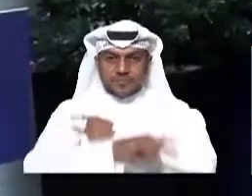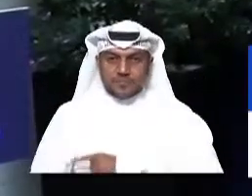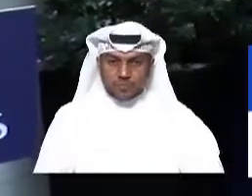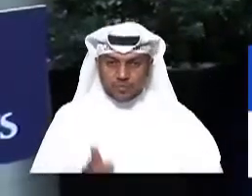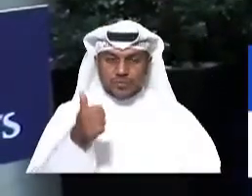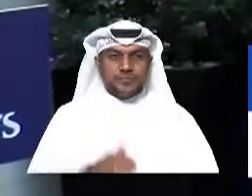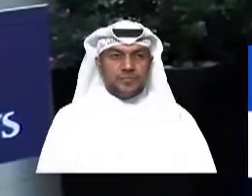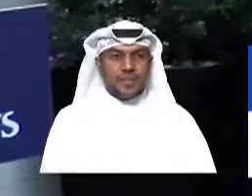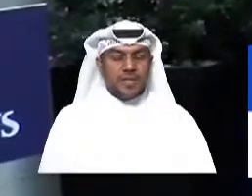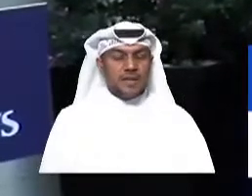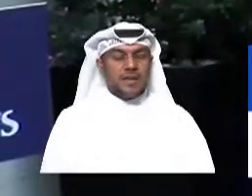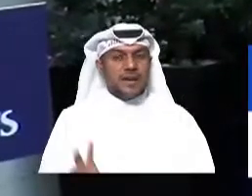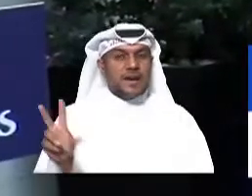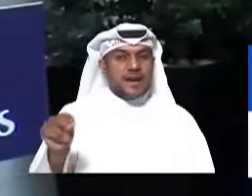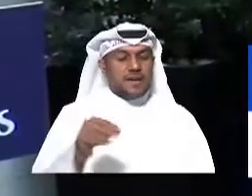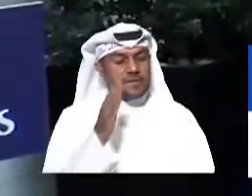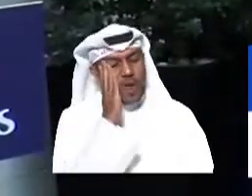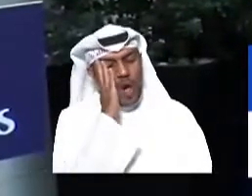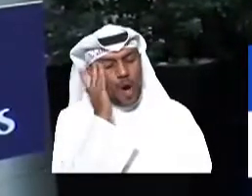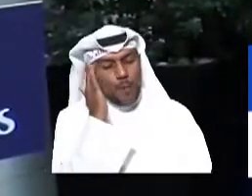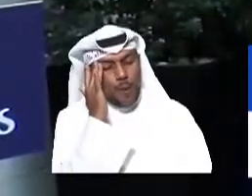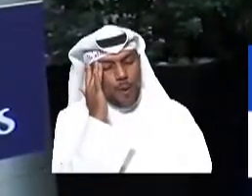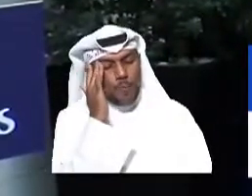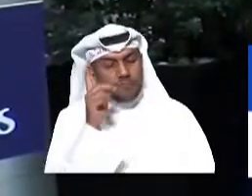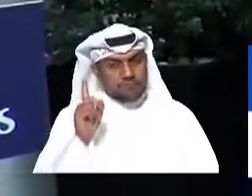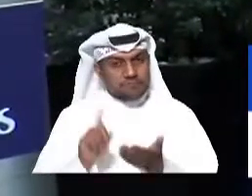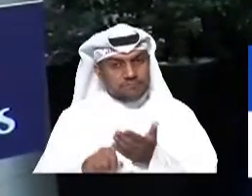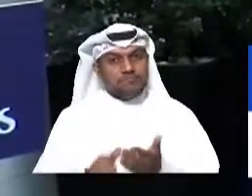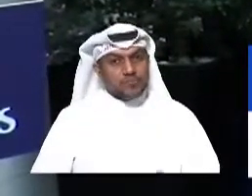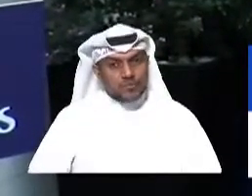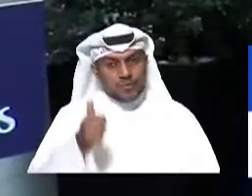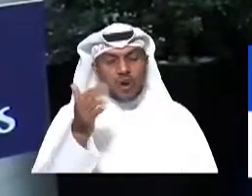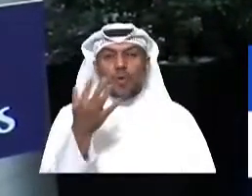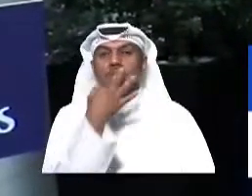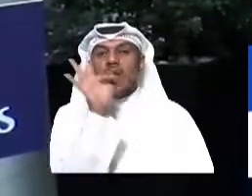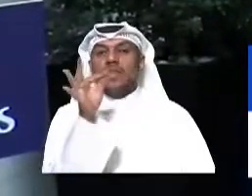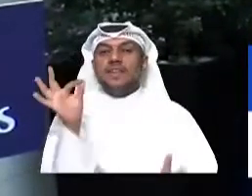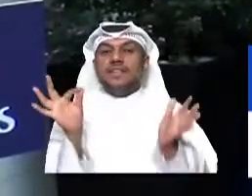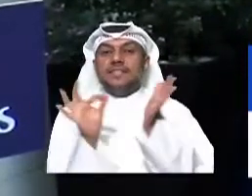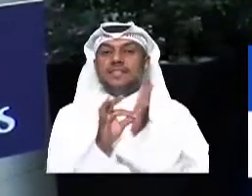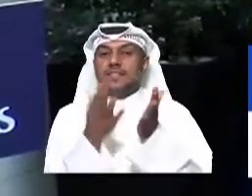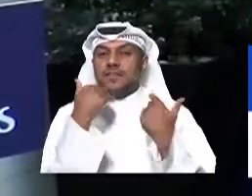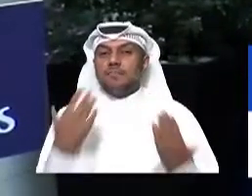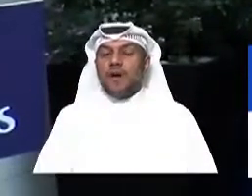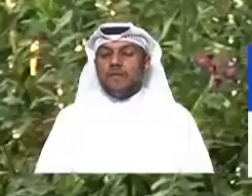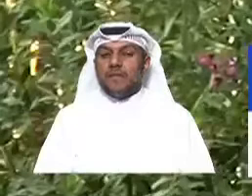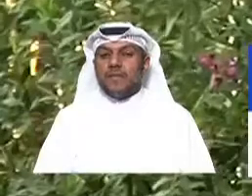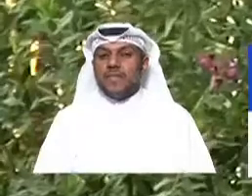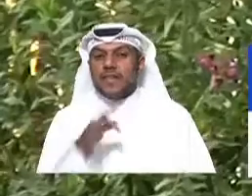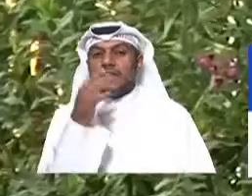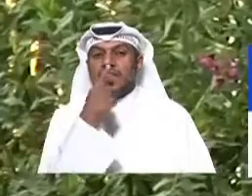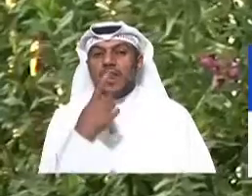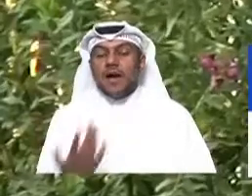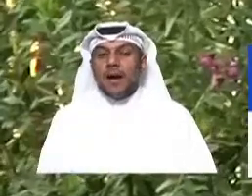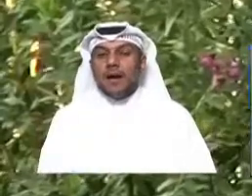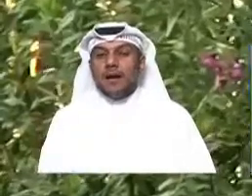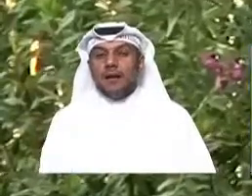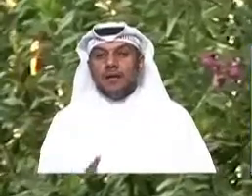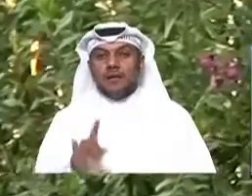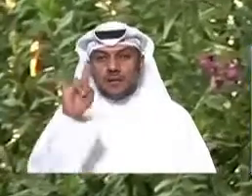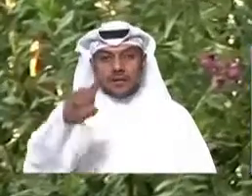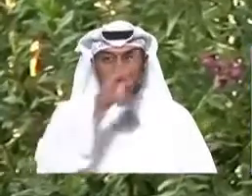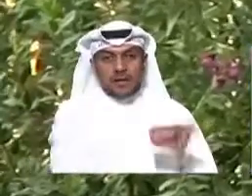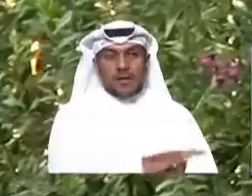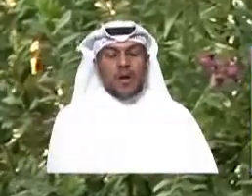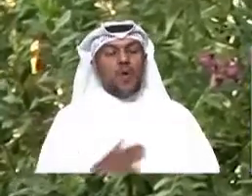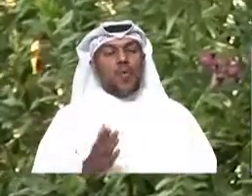إنه حلم تحقق، فقد مضى أكثر من 30 عاما على عدم وجود رحلة طيران مباشرة بين العاصمتين، لذلك أعتقد أنها خطوة